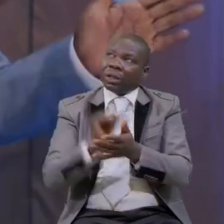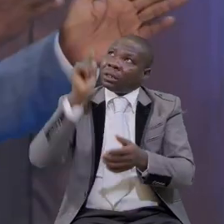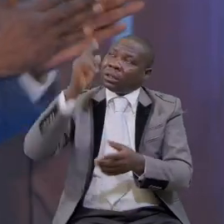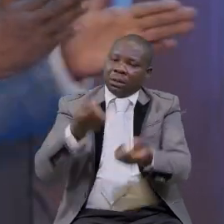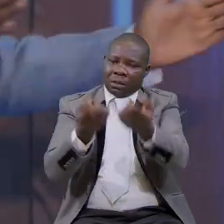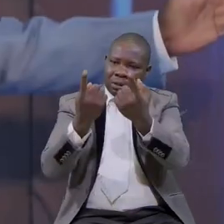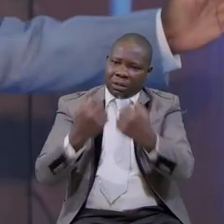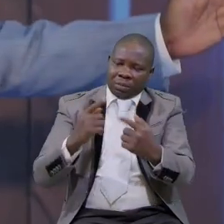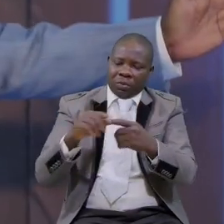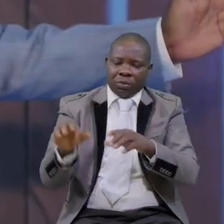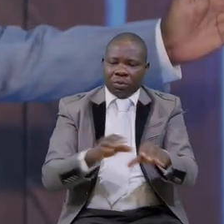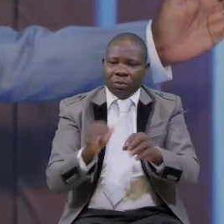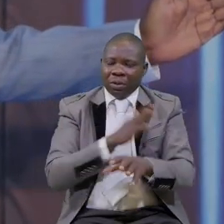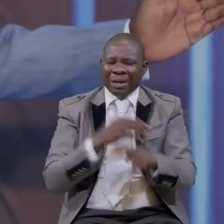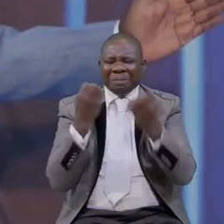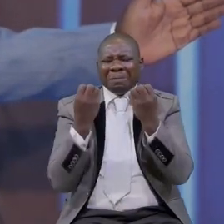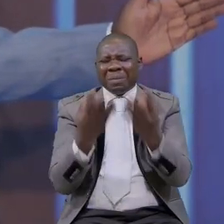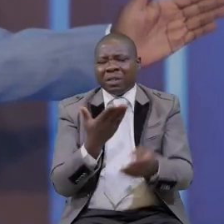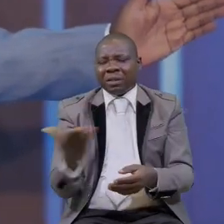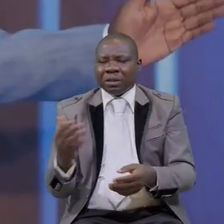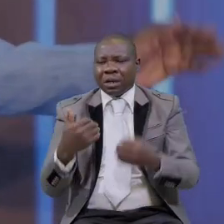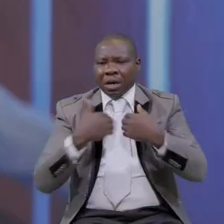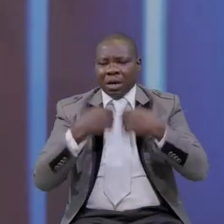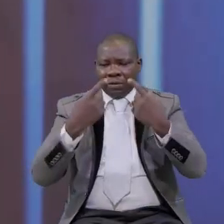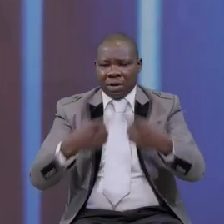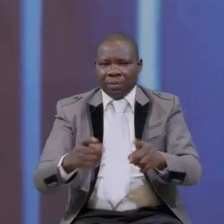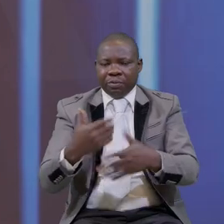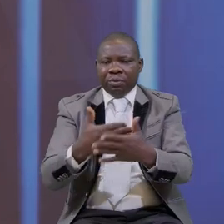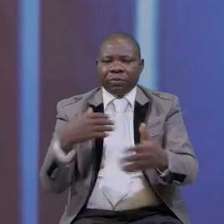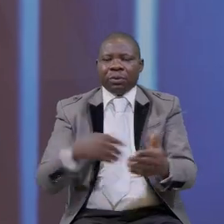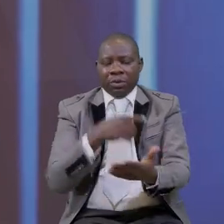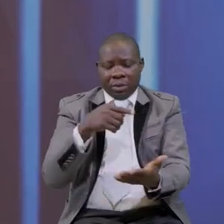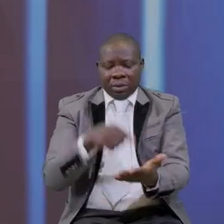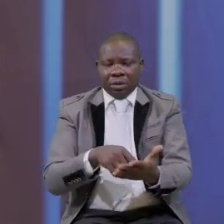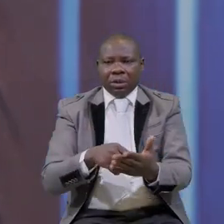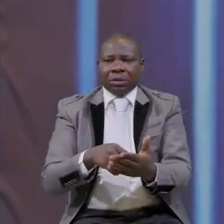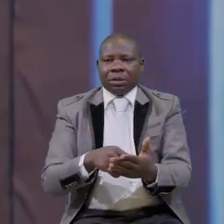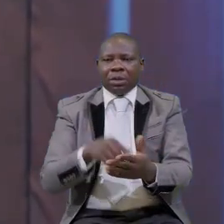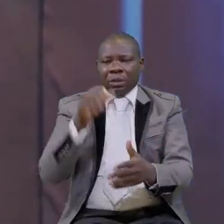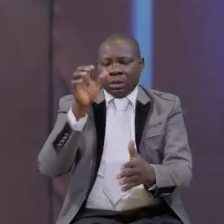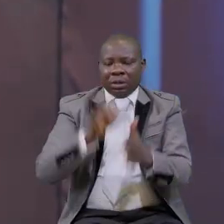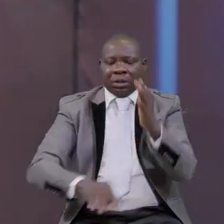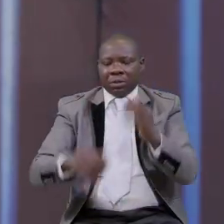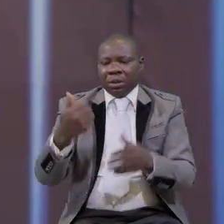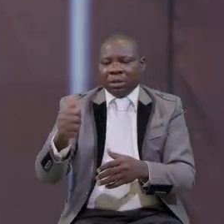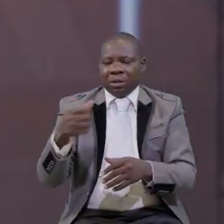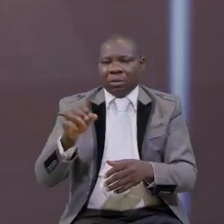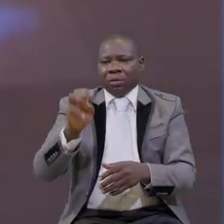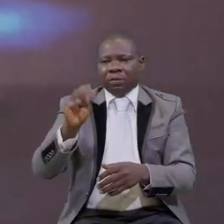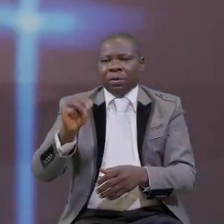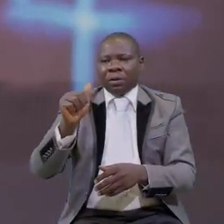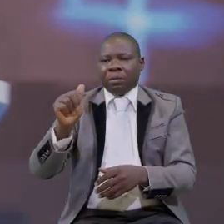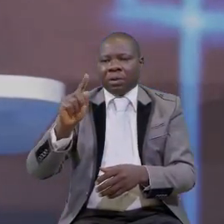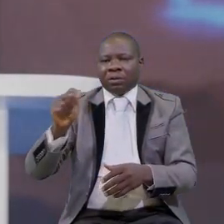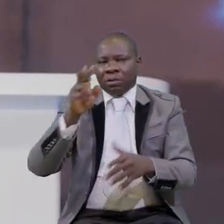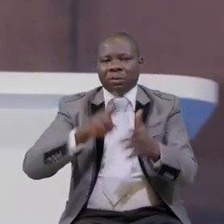accomplir. Et beaucoup de choses s'accomplissaient avant Matthieu 10,